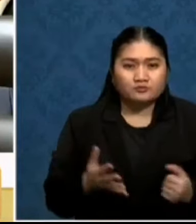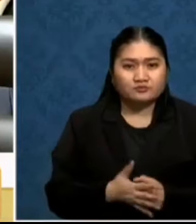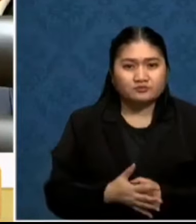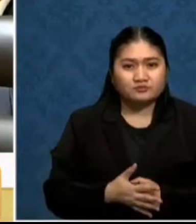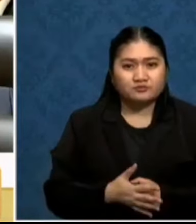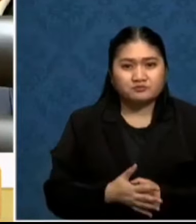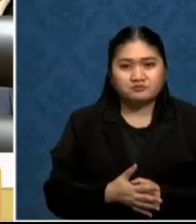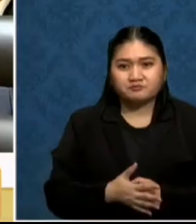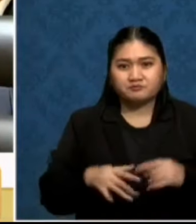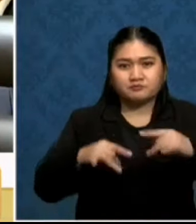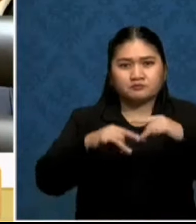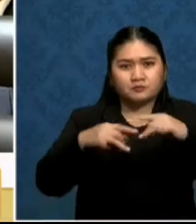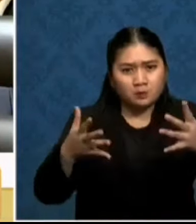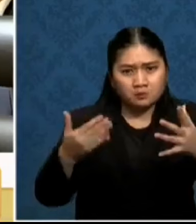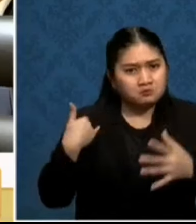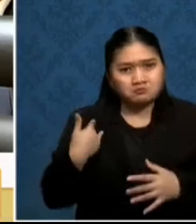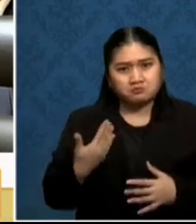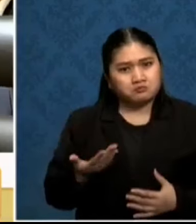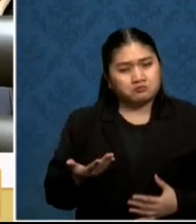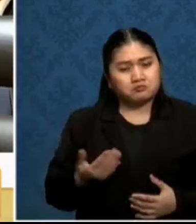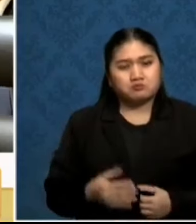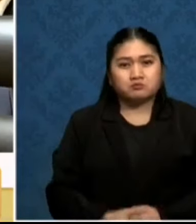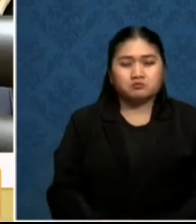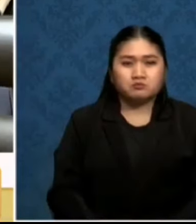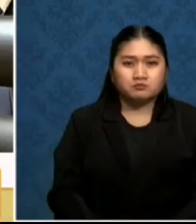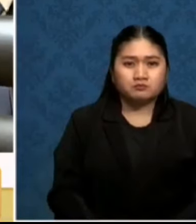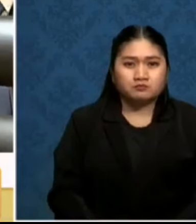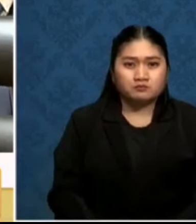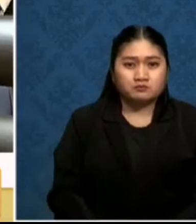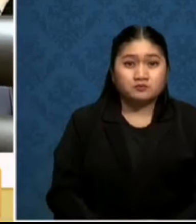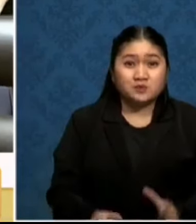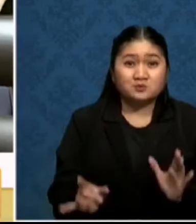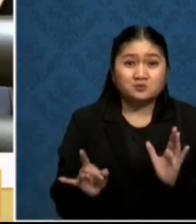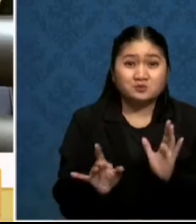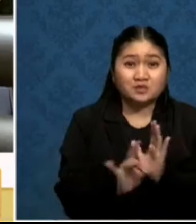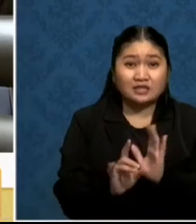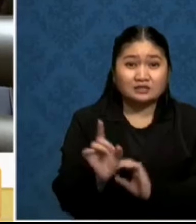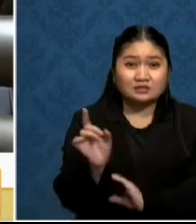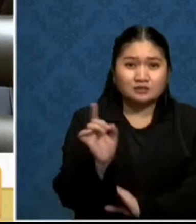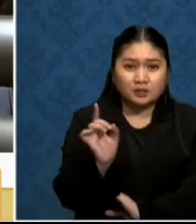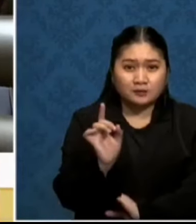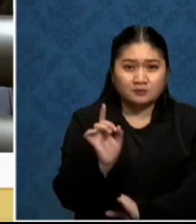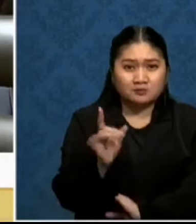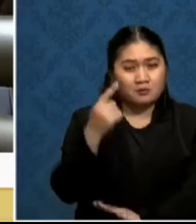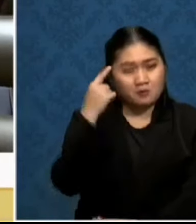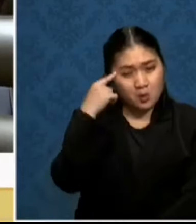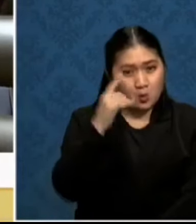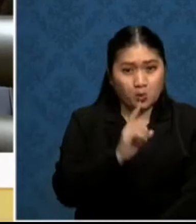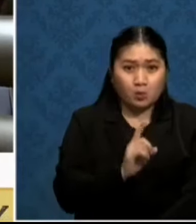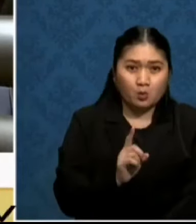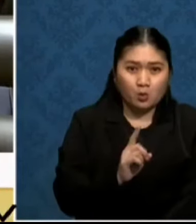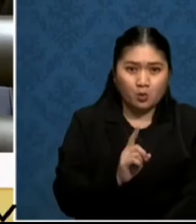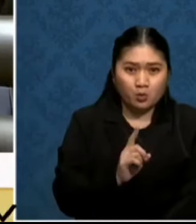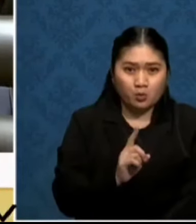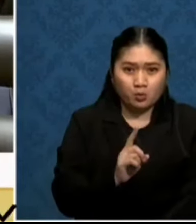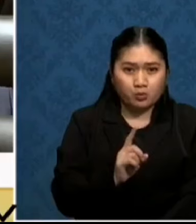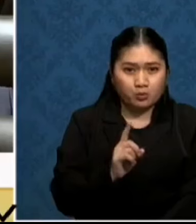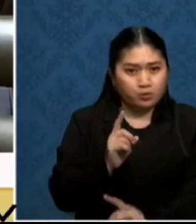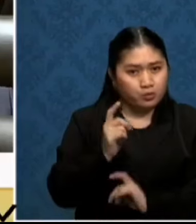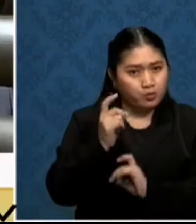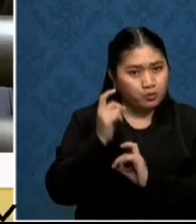ลูกคาบดอกไปหน่อยมครับแล้วสุดท้ายอาจจะนำไปสู่ความ